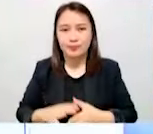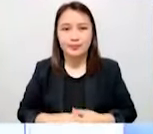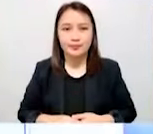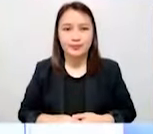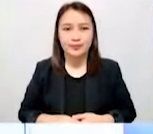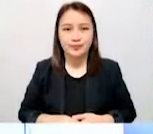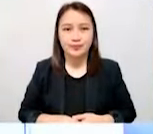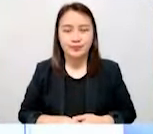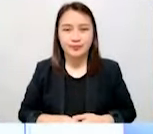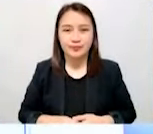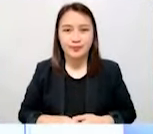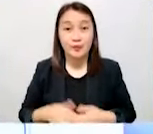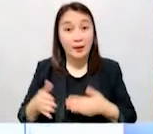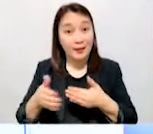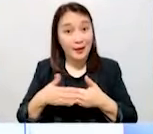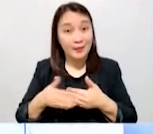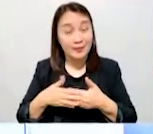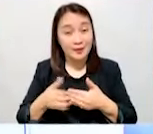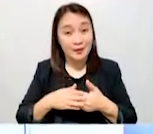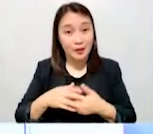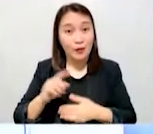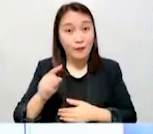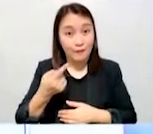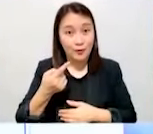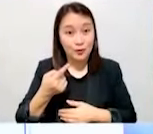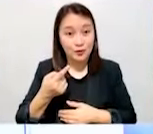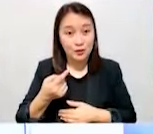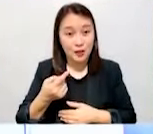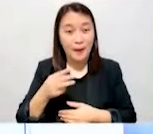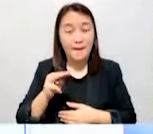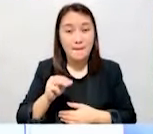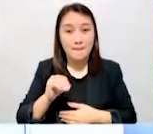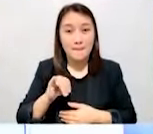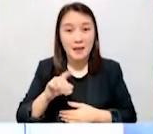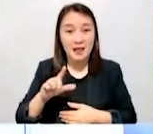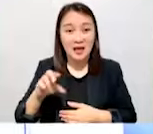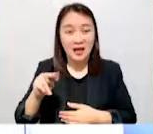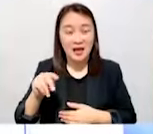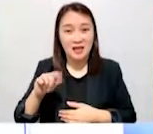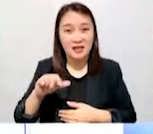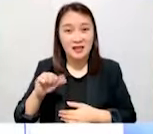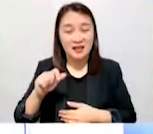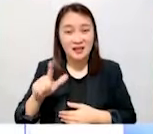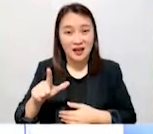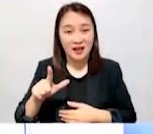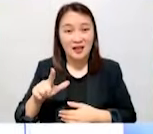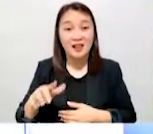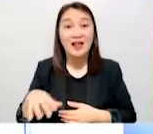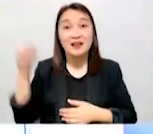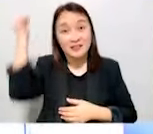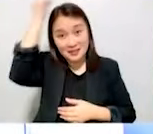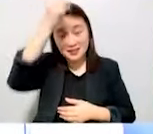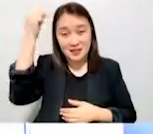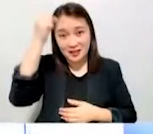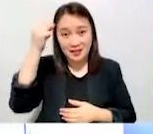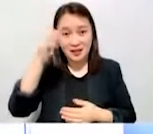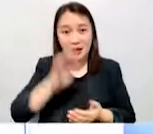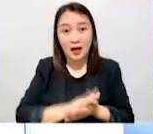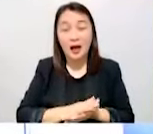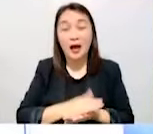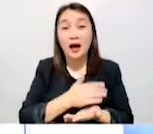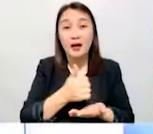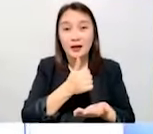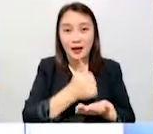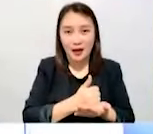Malapit nang magkaroon ng kauna-unahang Millennial Saint. Sinimulan na kasi ng Vatican ang canonization para gawing santo